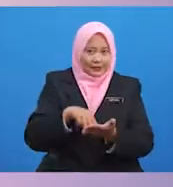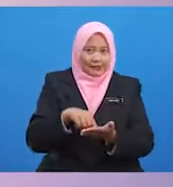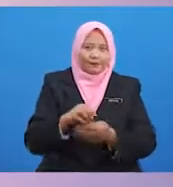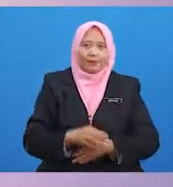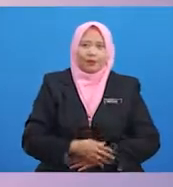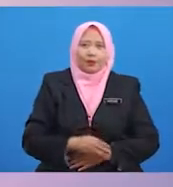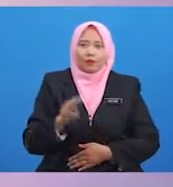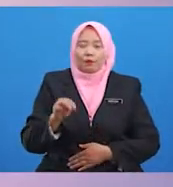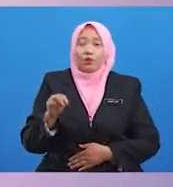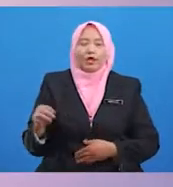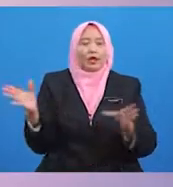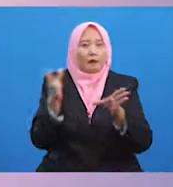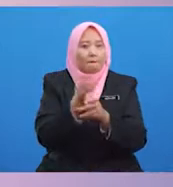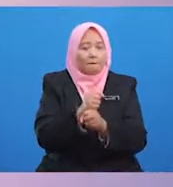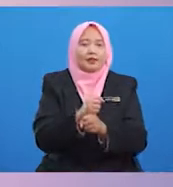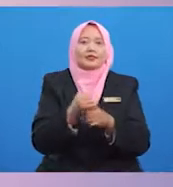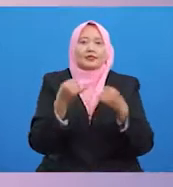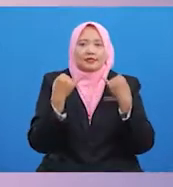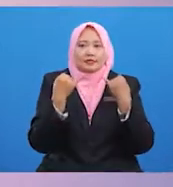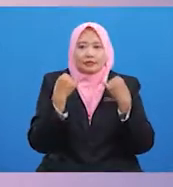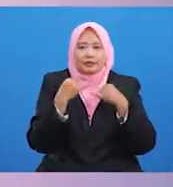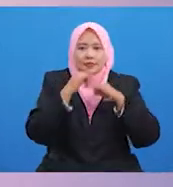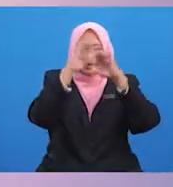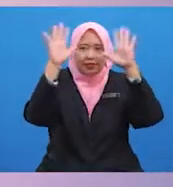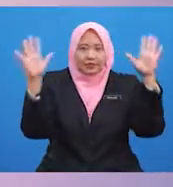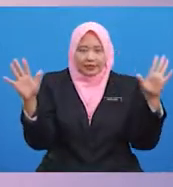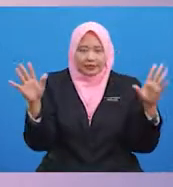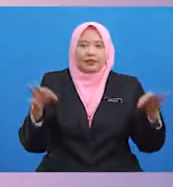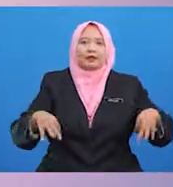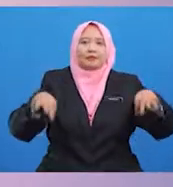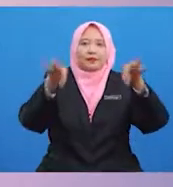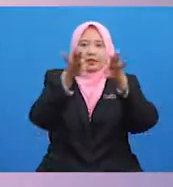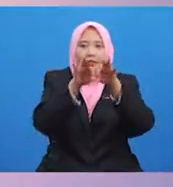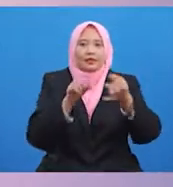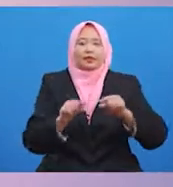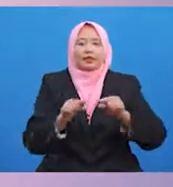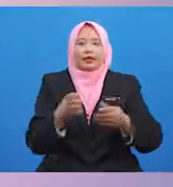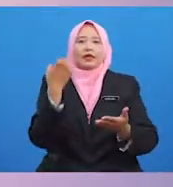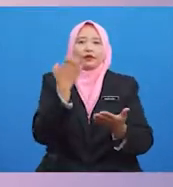Murid dapat menjelaskan kepentingan kegiatan ekonomi di Malaysia.